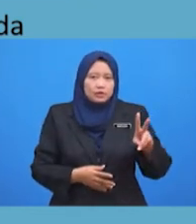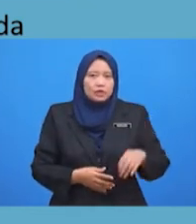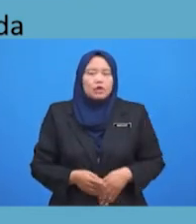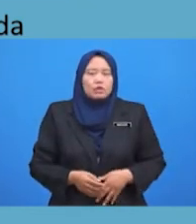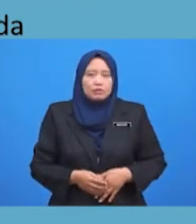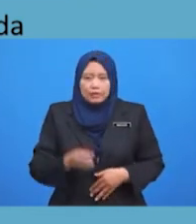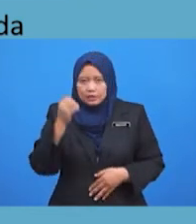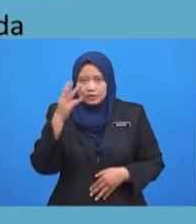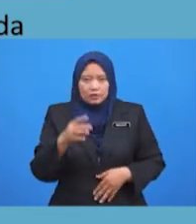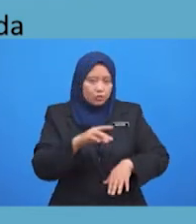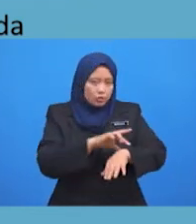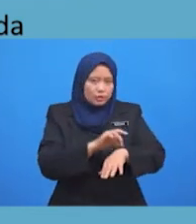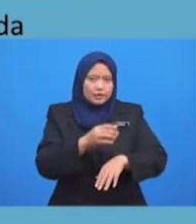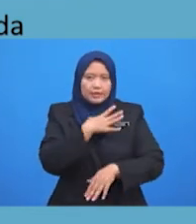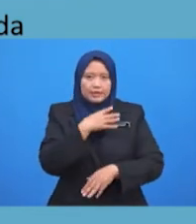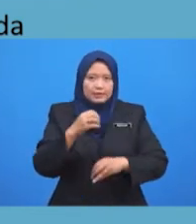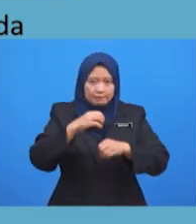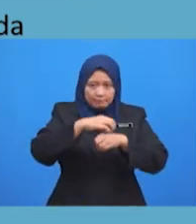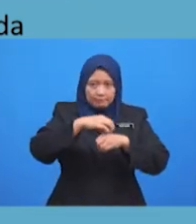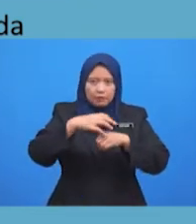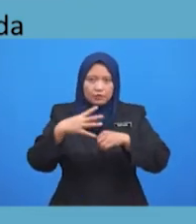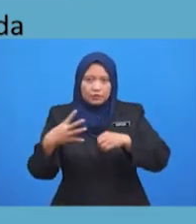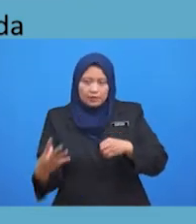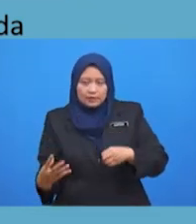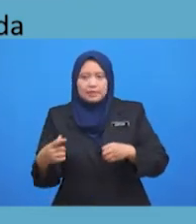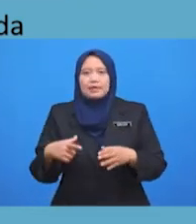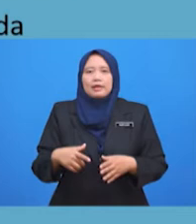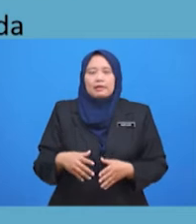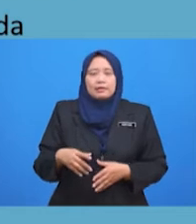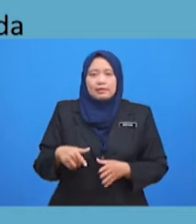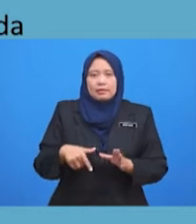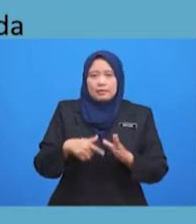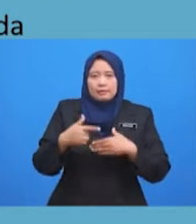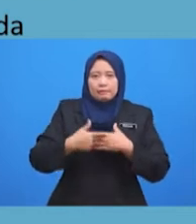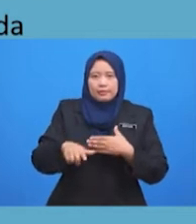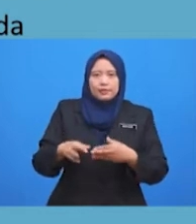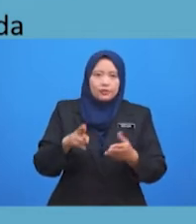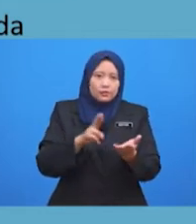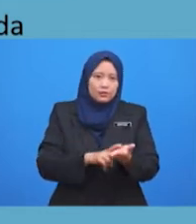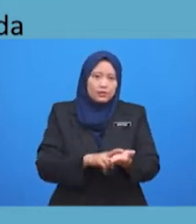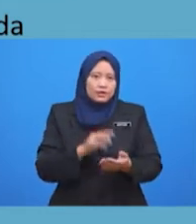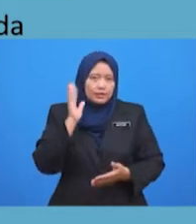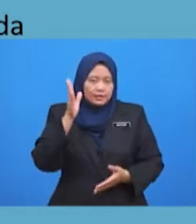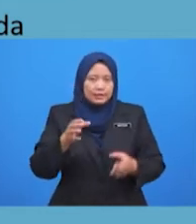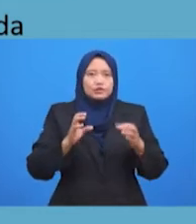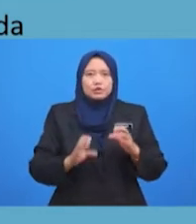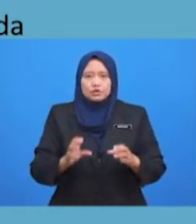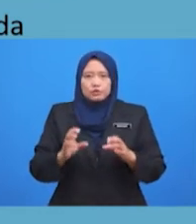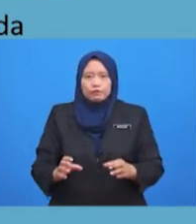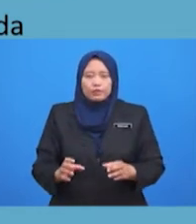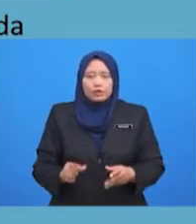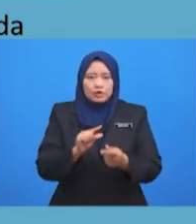kulit akan menggelupas beberapa hari selepas rawatan kerana rawatan yang berkenaan